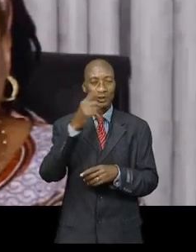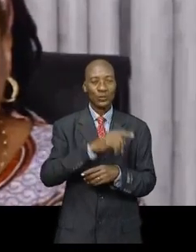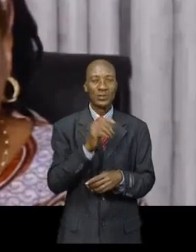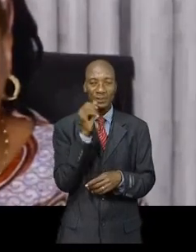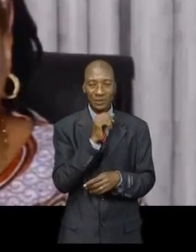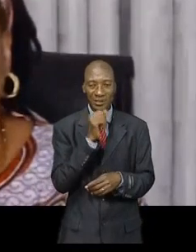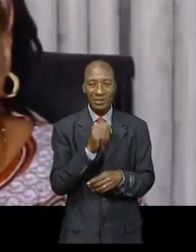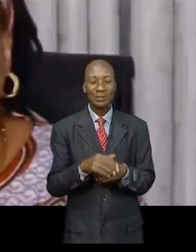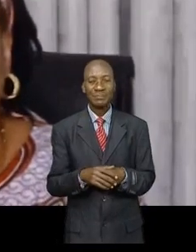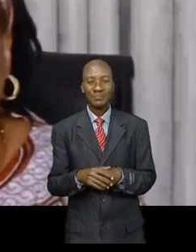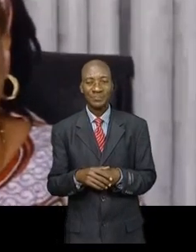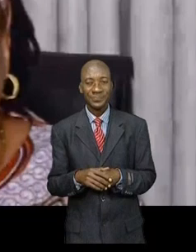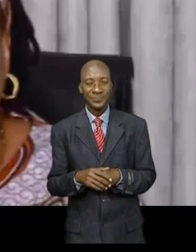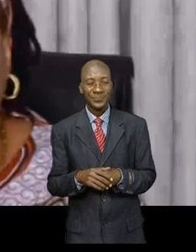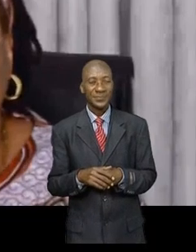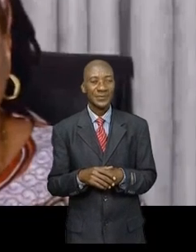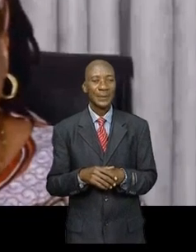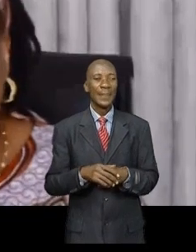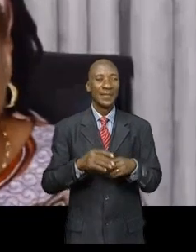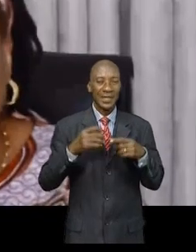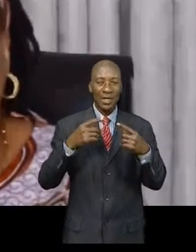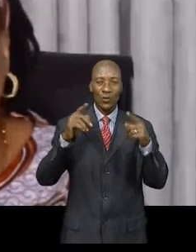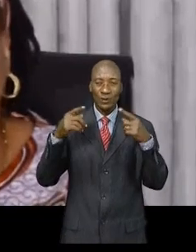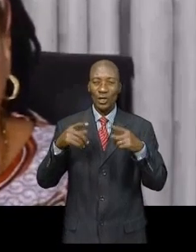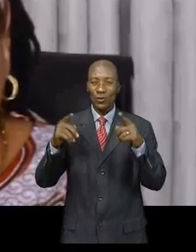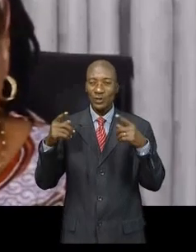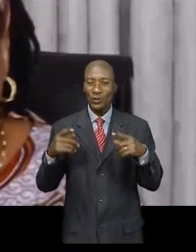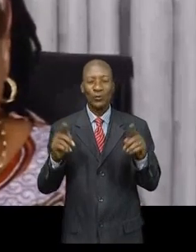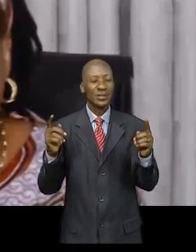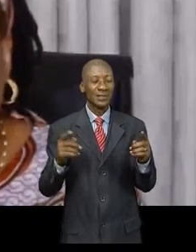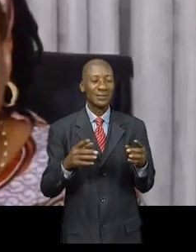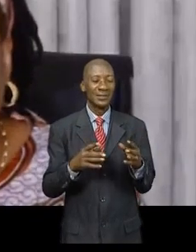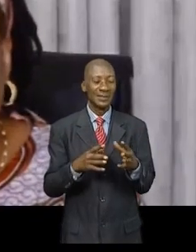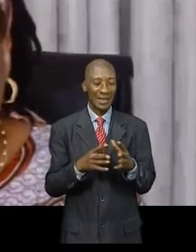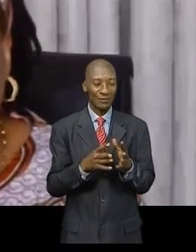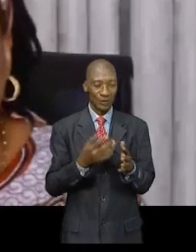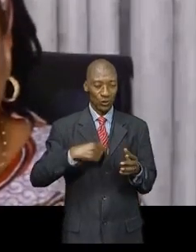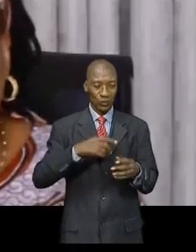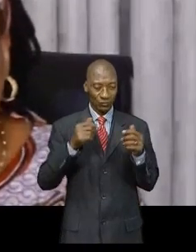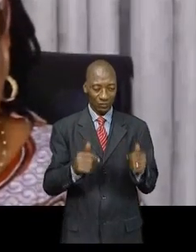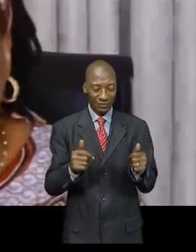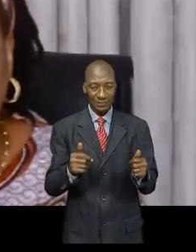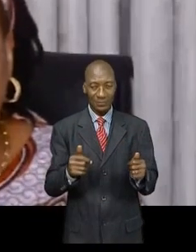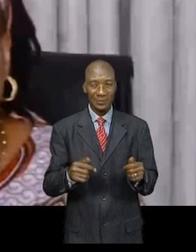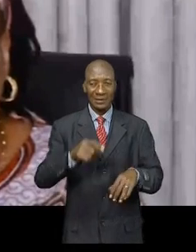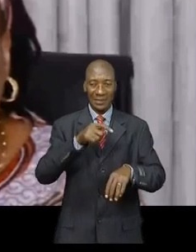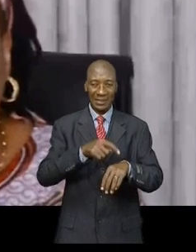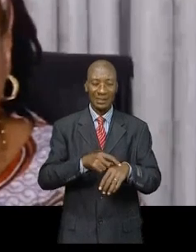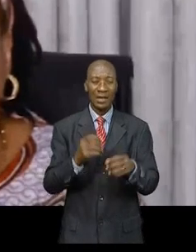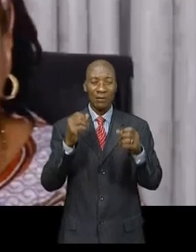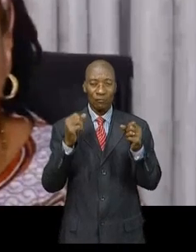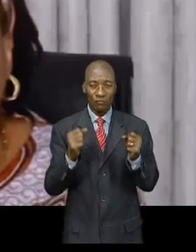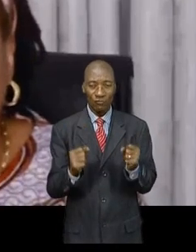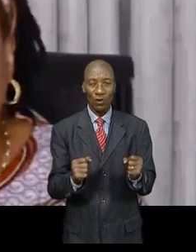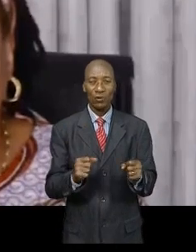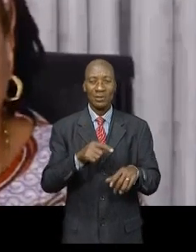à raconter par des spectacles en ligne et ou numériques les moments forts de la réconciliation et